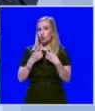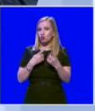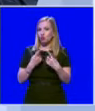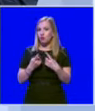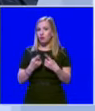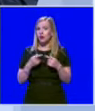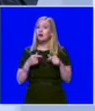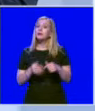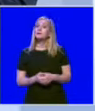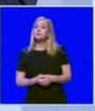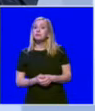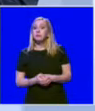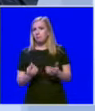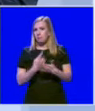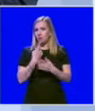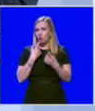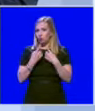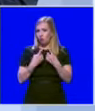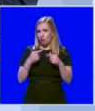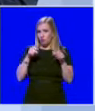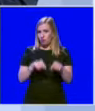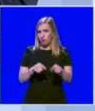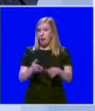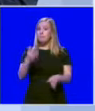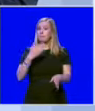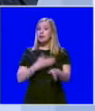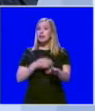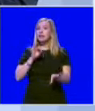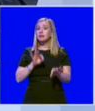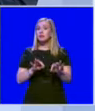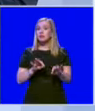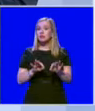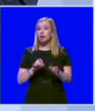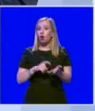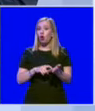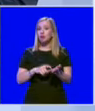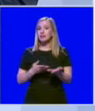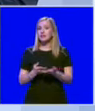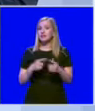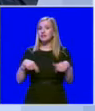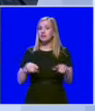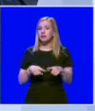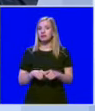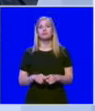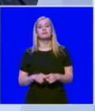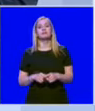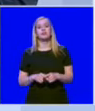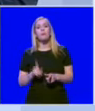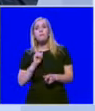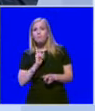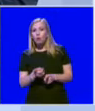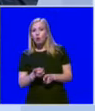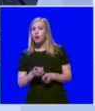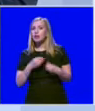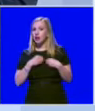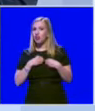от условията включва, разбира се, първото условие е това. Кодекс. Преди изборния кодекс да влезе в зала. Могат ли да разчитат на